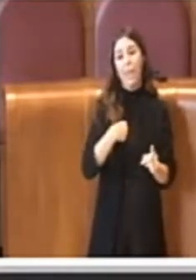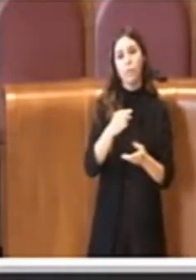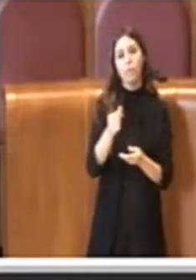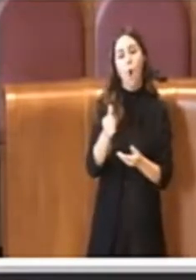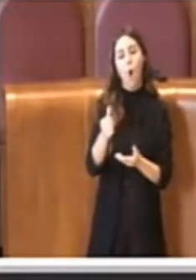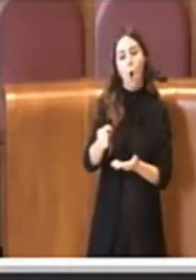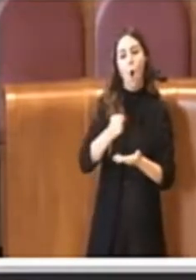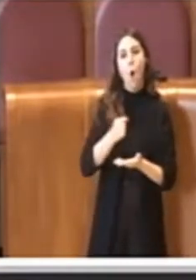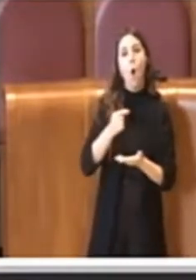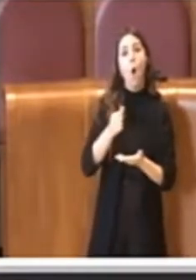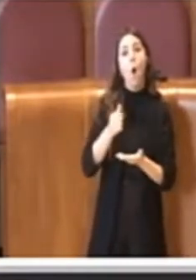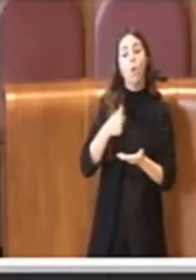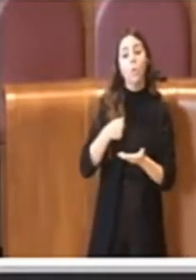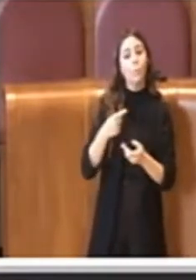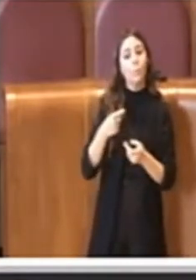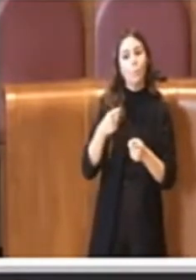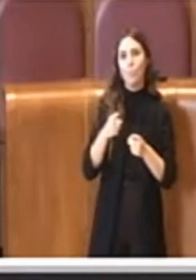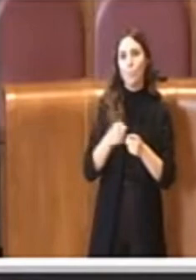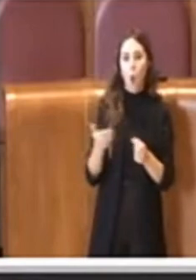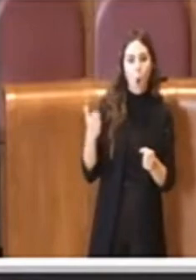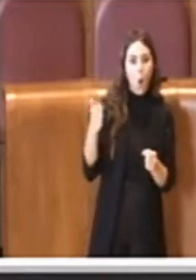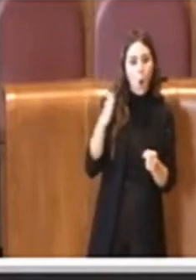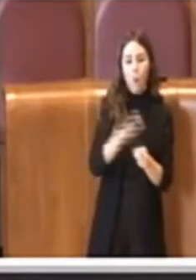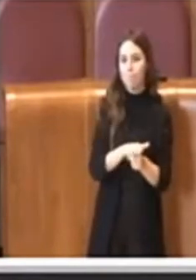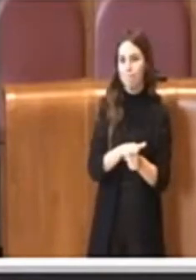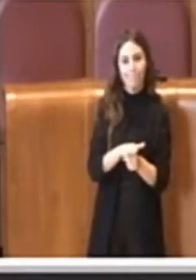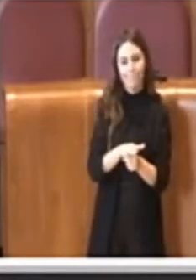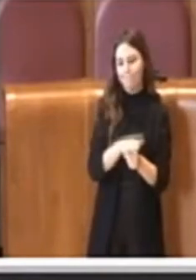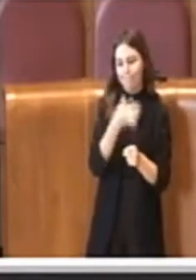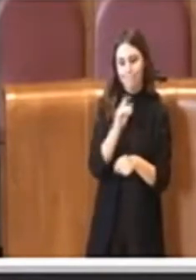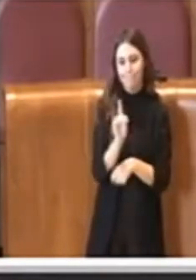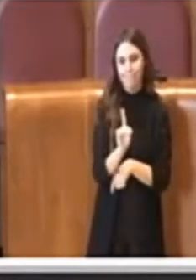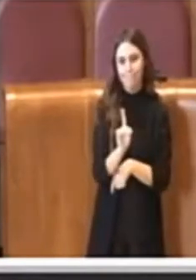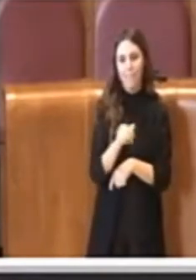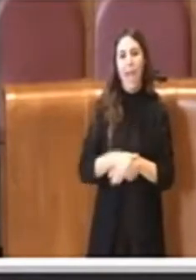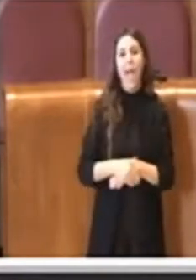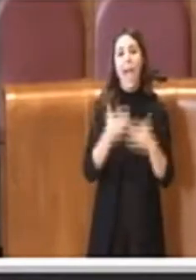compensare, insomma, queste mancanze, insomma. Grazie, Presidente.